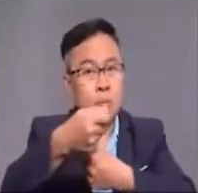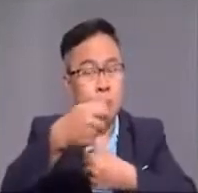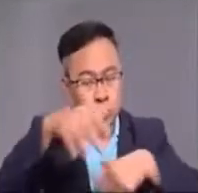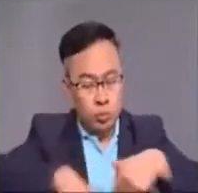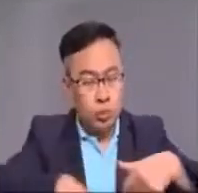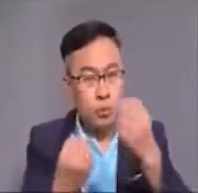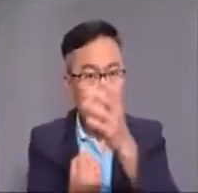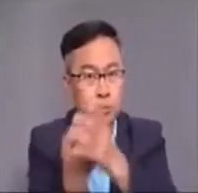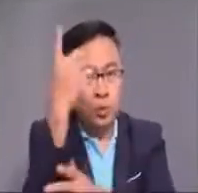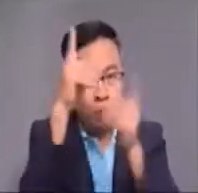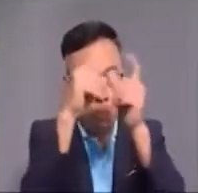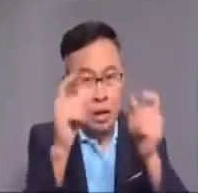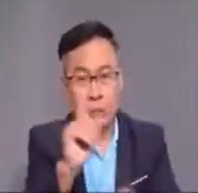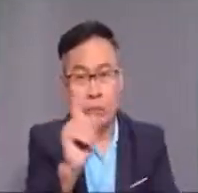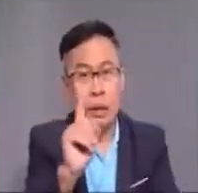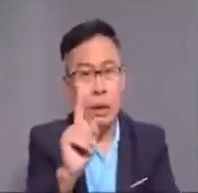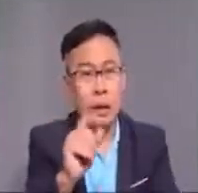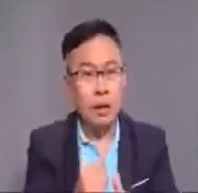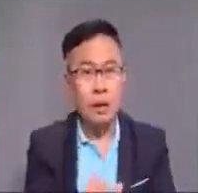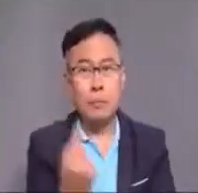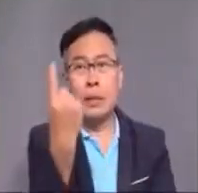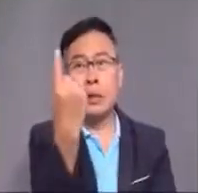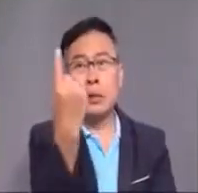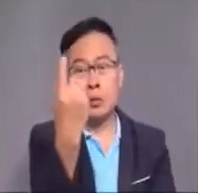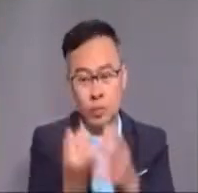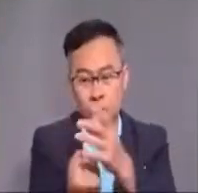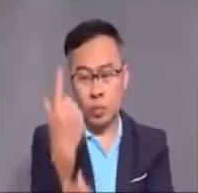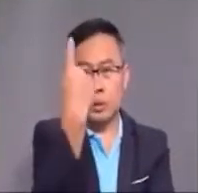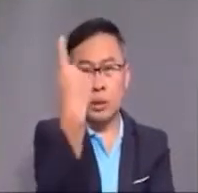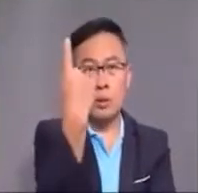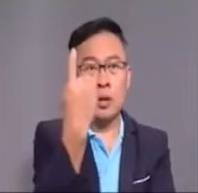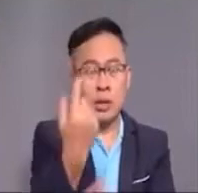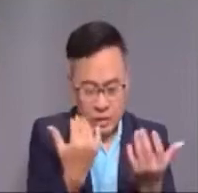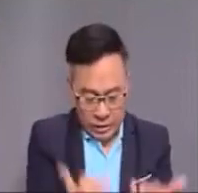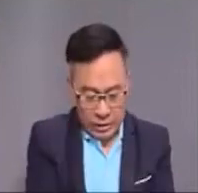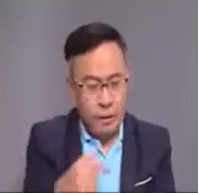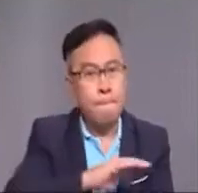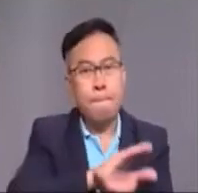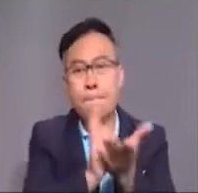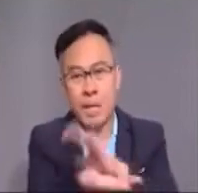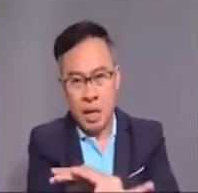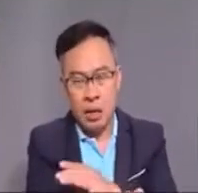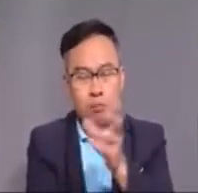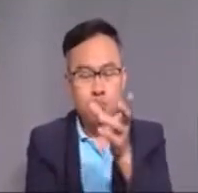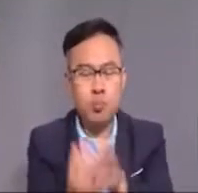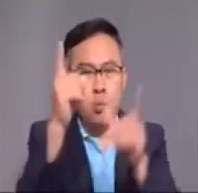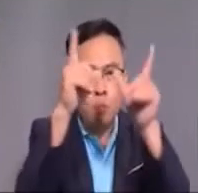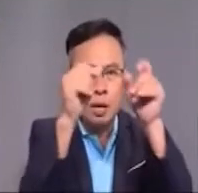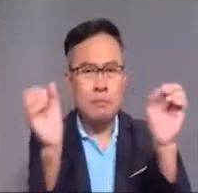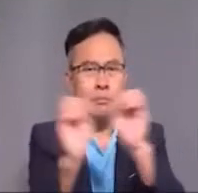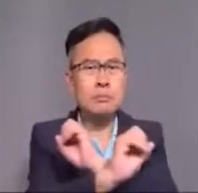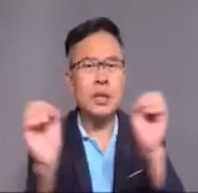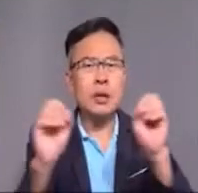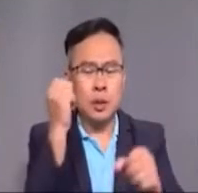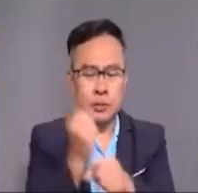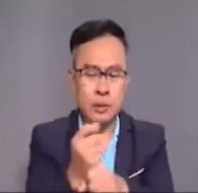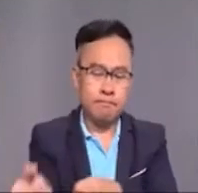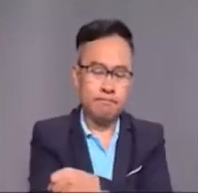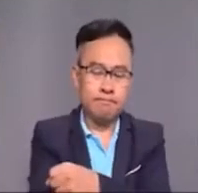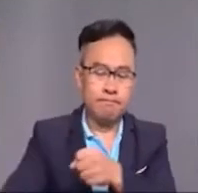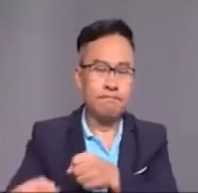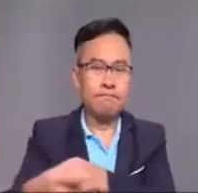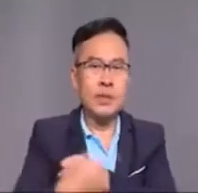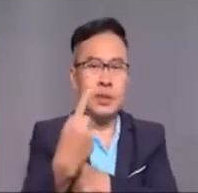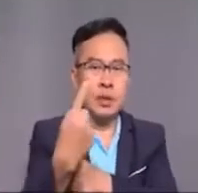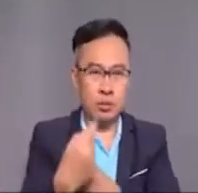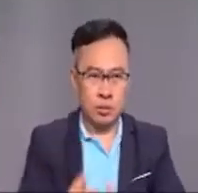น ต้นเดียวประโคนหมายความว่าปัจจุบันเนี่ยเขาไม่ได้ปลูกมะขามเป็นอาชีพแล้วใช่ ครับส่วนใหญ่อาชีพหลักก็คือทำนานะครับกับ